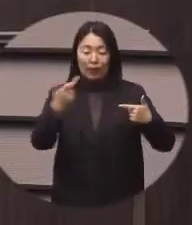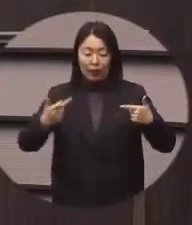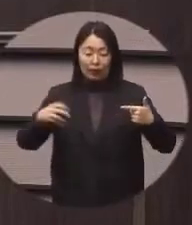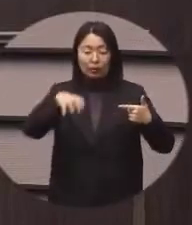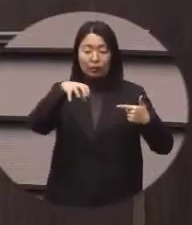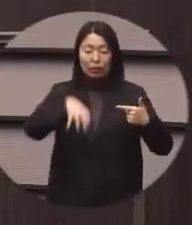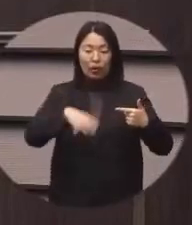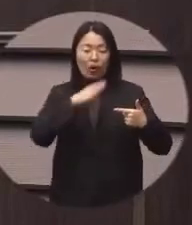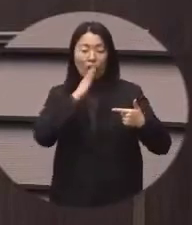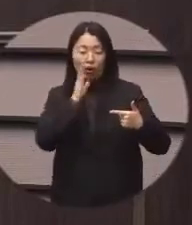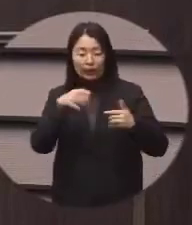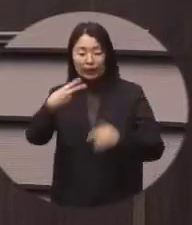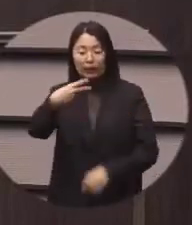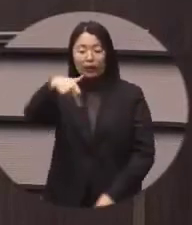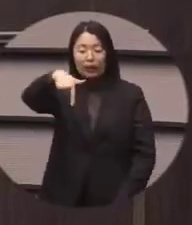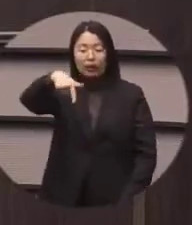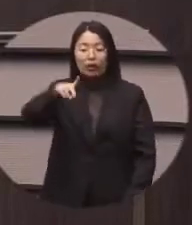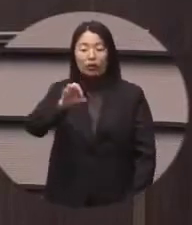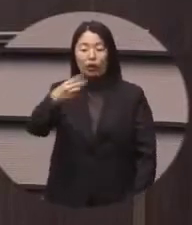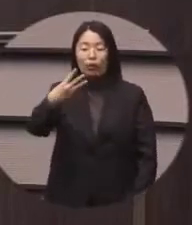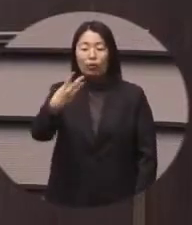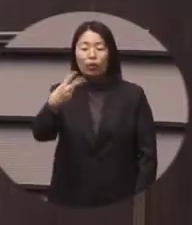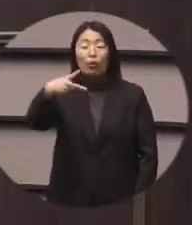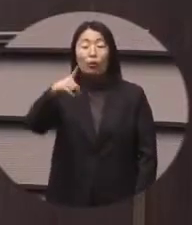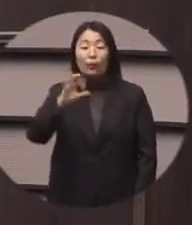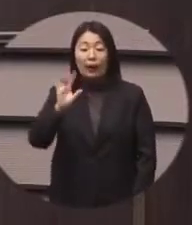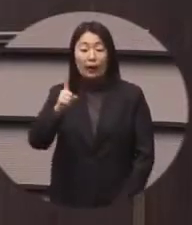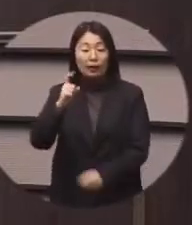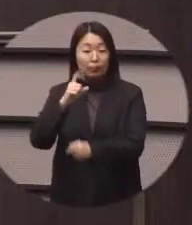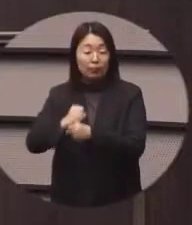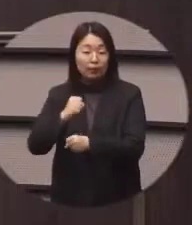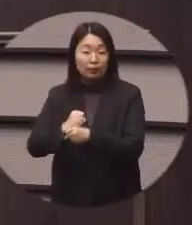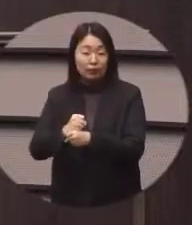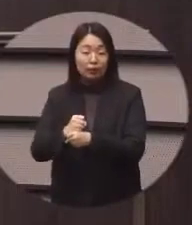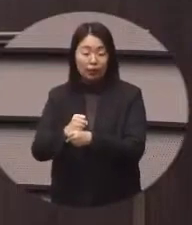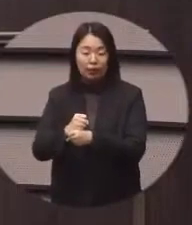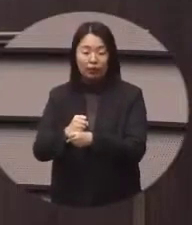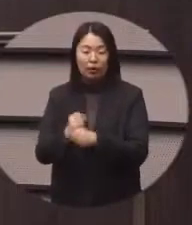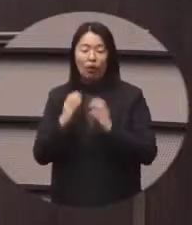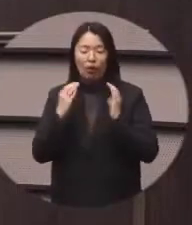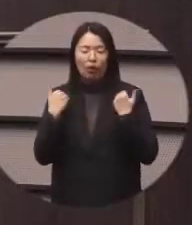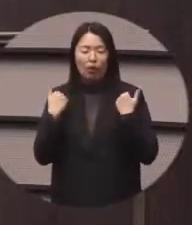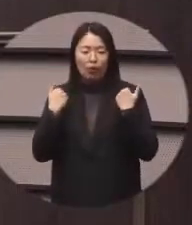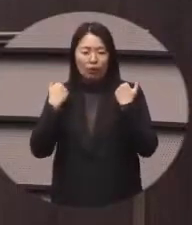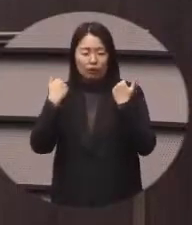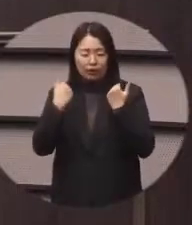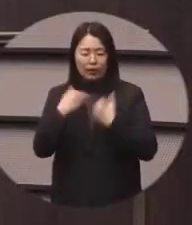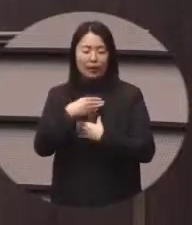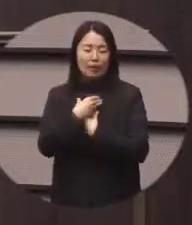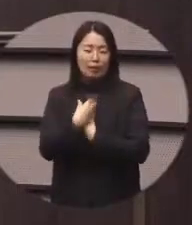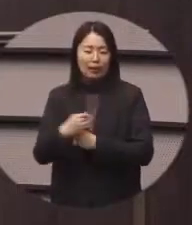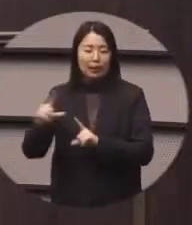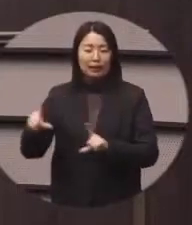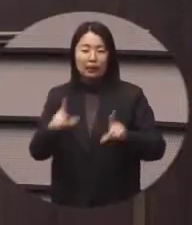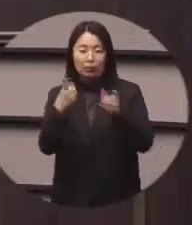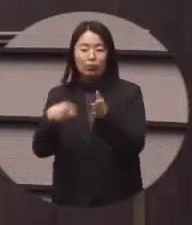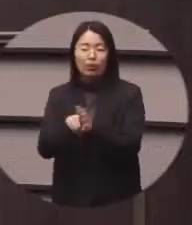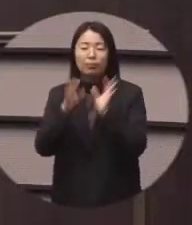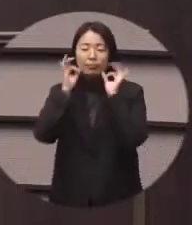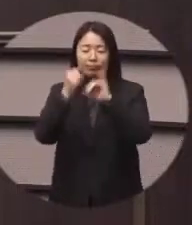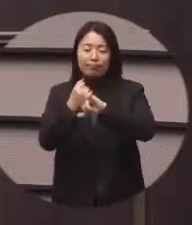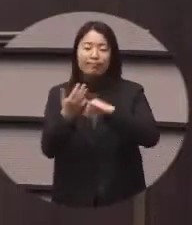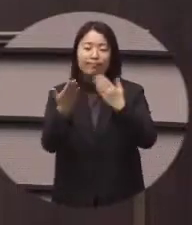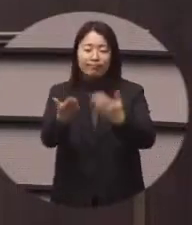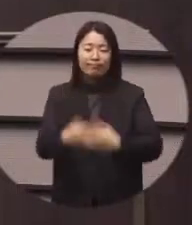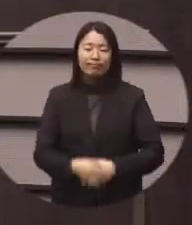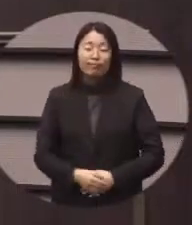등 어르신들의 문화 혜택에서 소외되지 않도록 알뜰히 살피겠습니다. 또한 복지 근원 해소를 위해